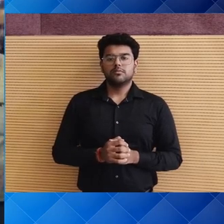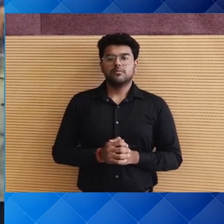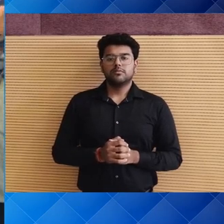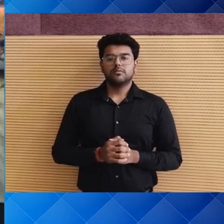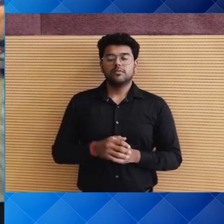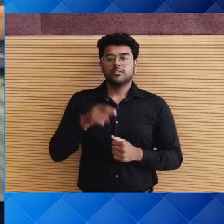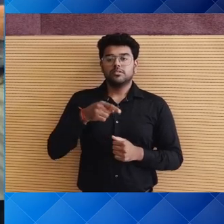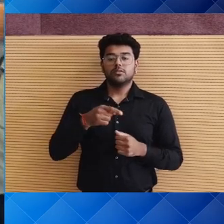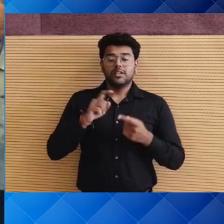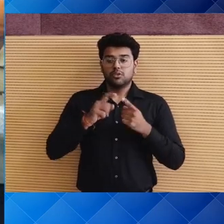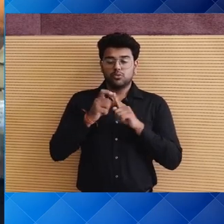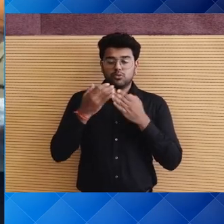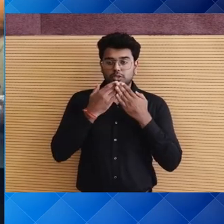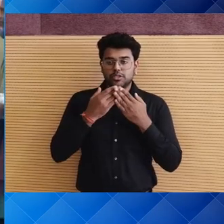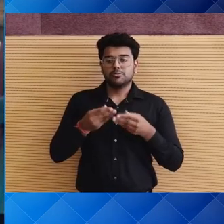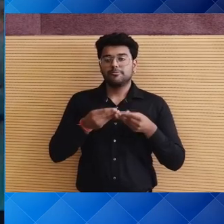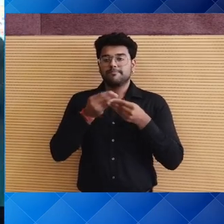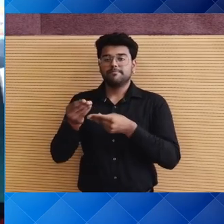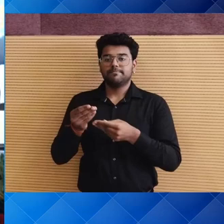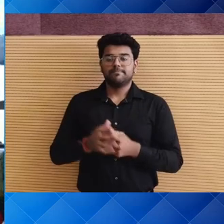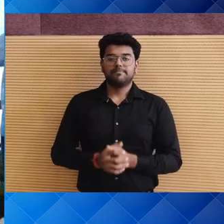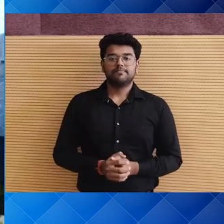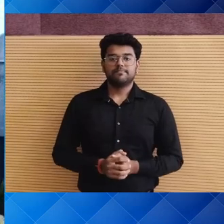शिक्षा जगत को समर्पित करें.